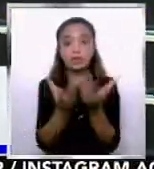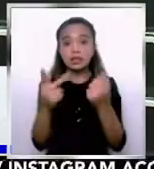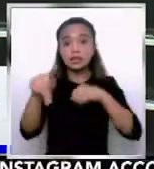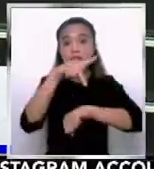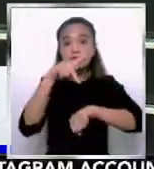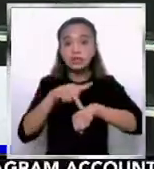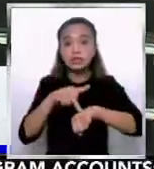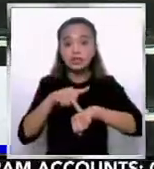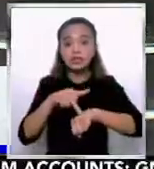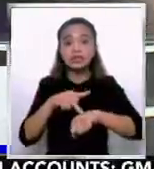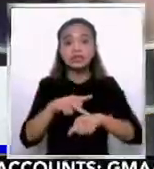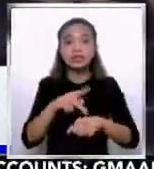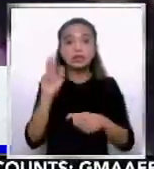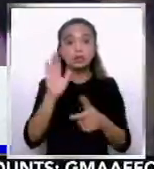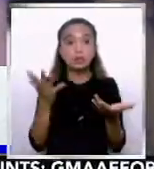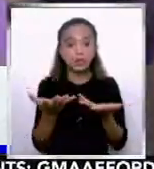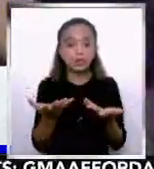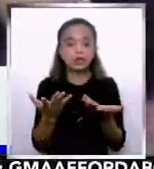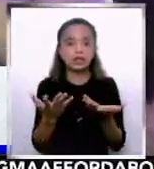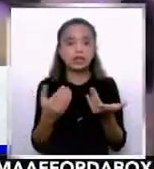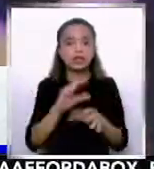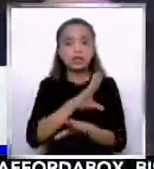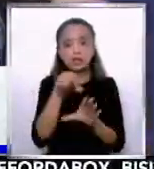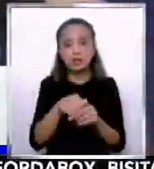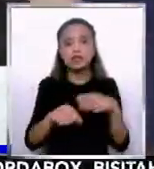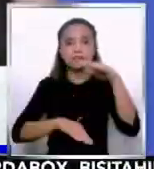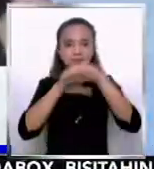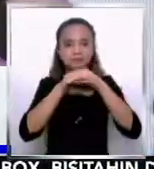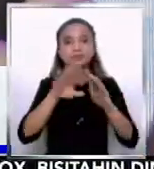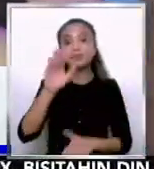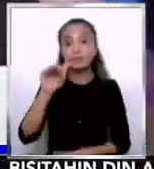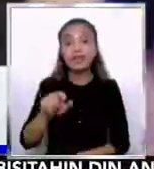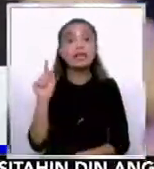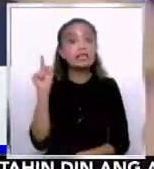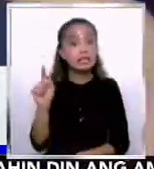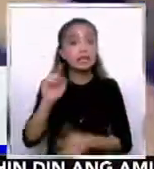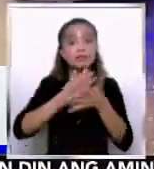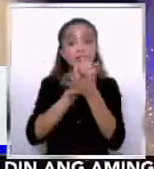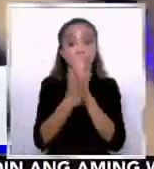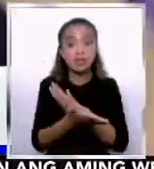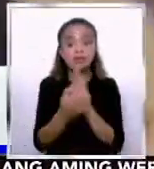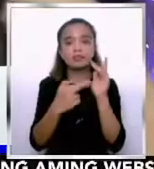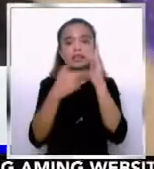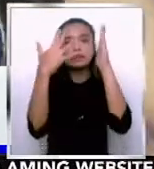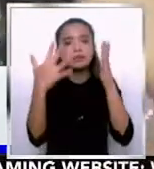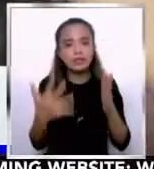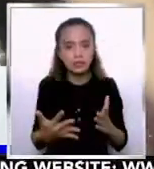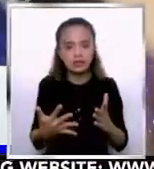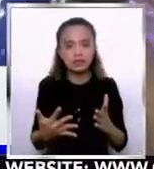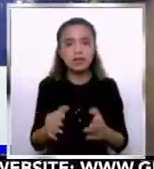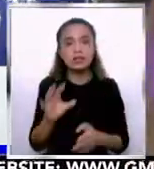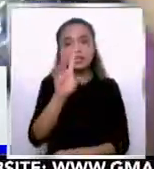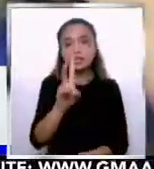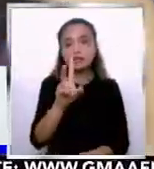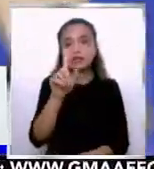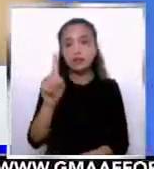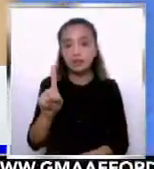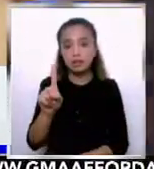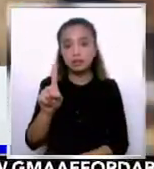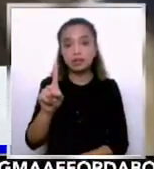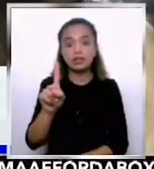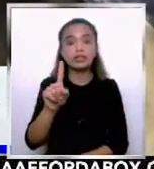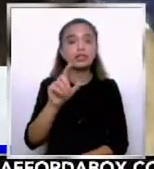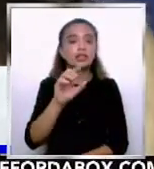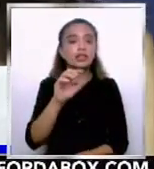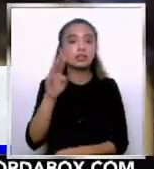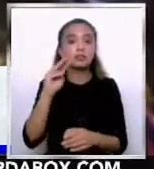siya nakapasok sa top 15. Siya ang magiging kinatawan ng bansa sa 71st edition ng Miss World pageant. Bukod